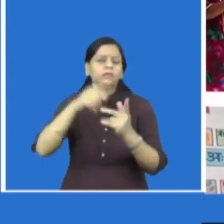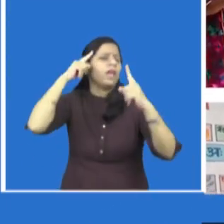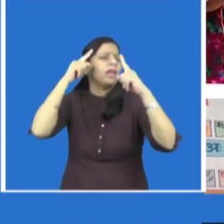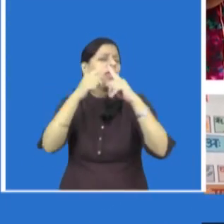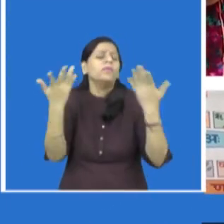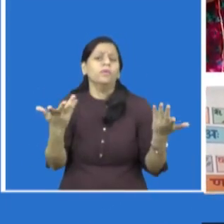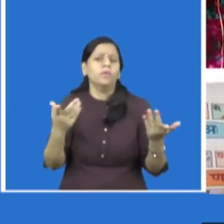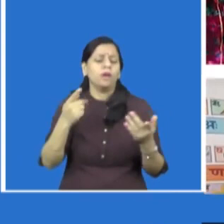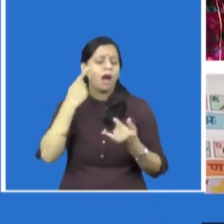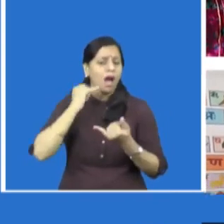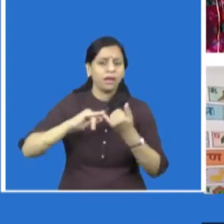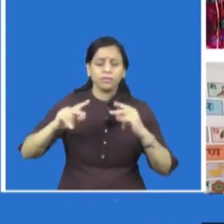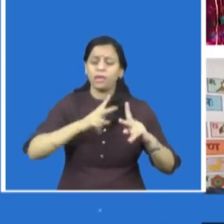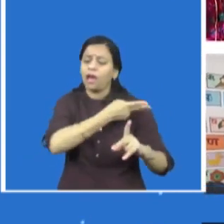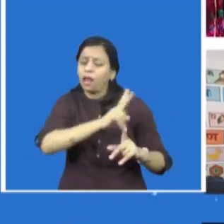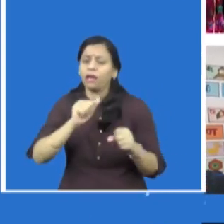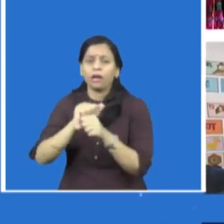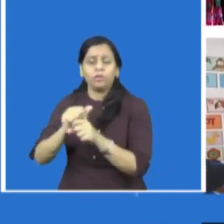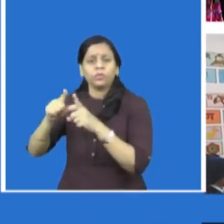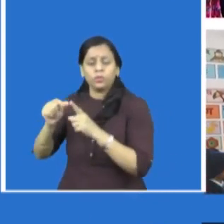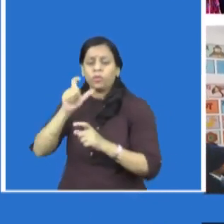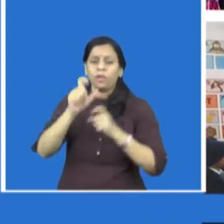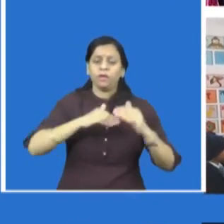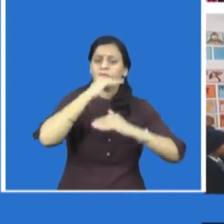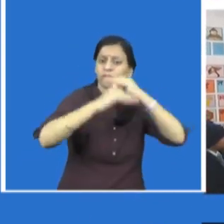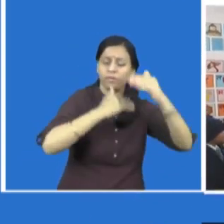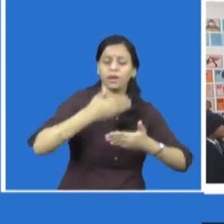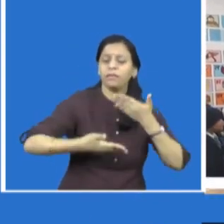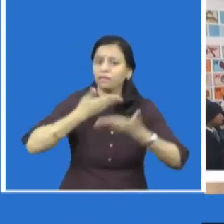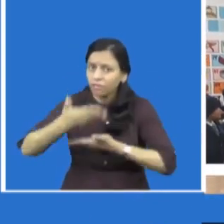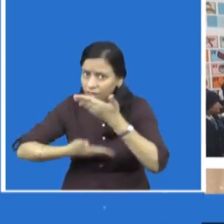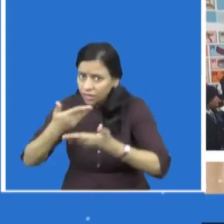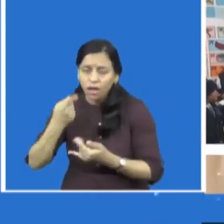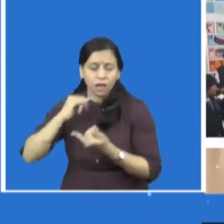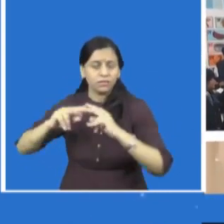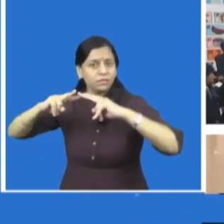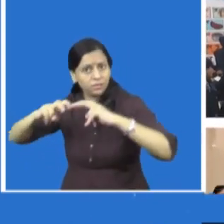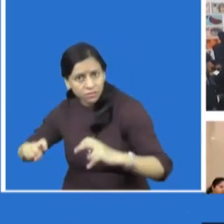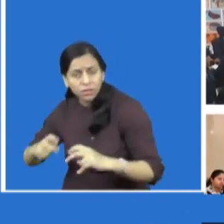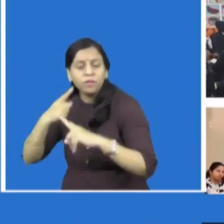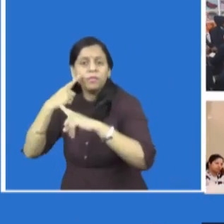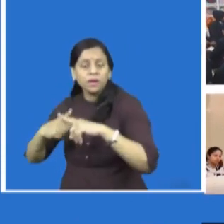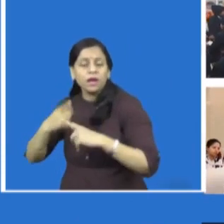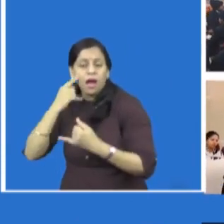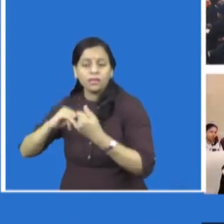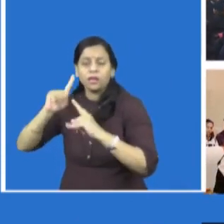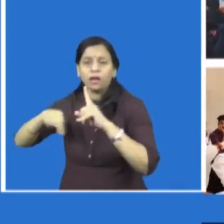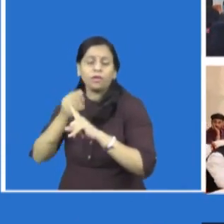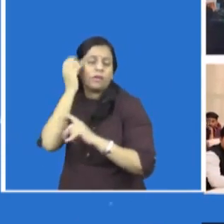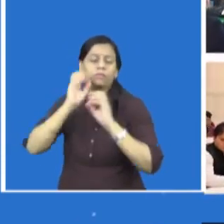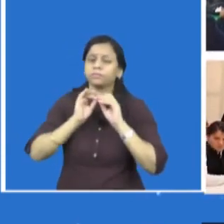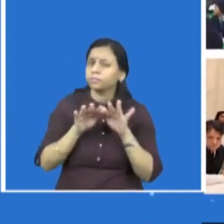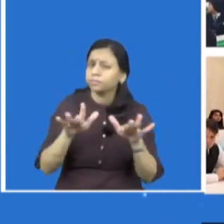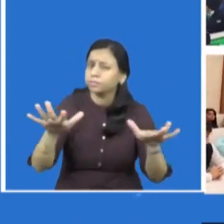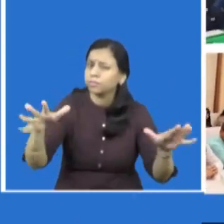का उद्देश्य ISL के क्षेत्र में जनशक्ति को प्रशिक्षित करना, ISL पर शोध करना और ISL के बारे में